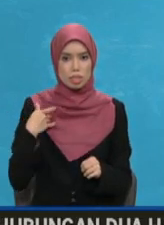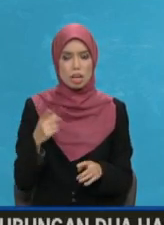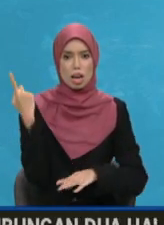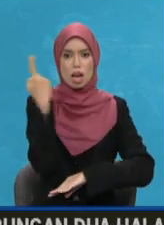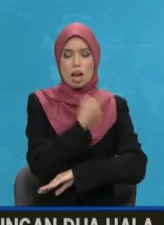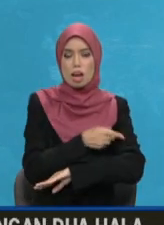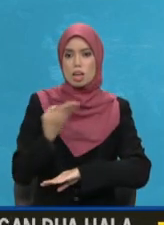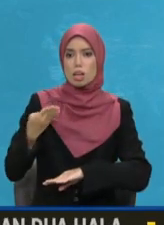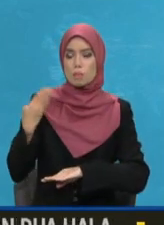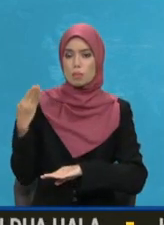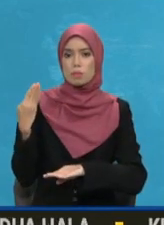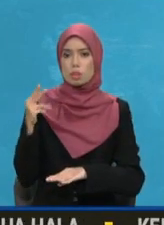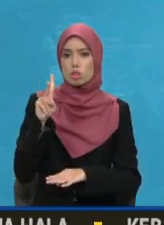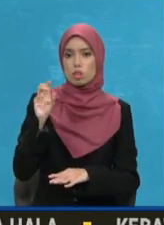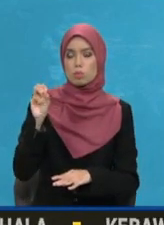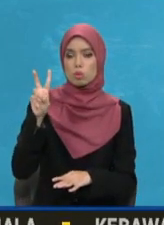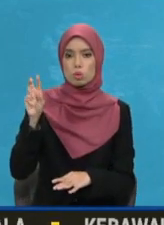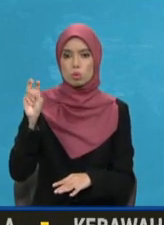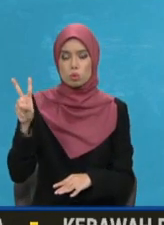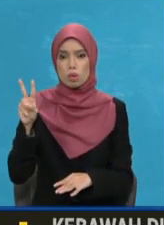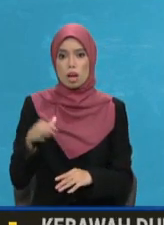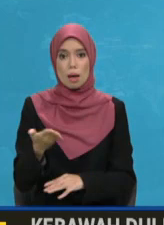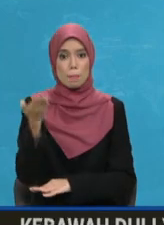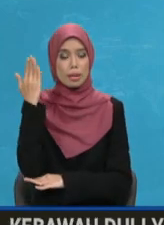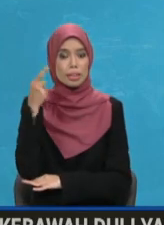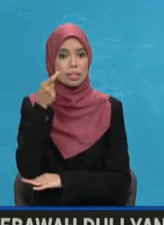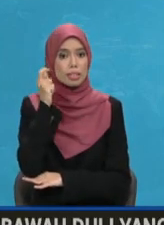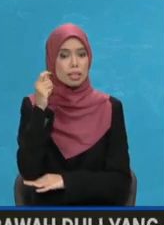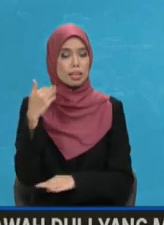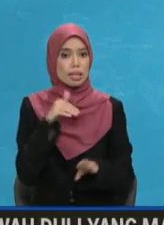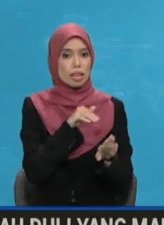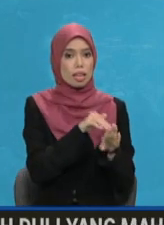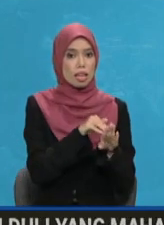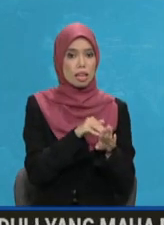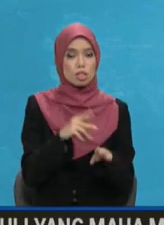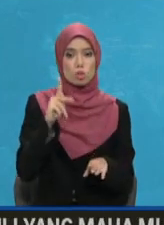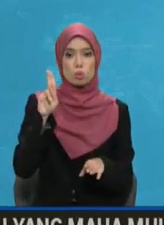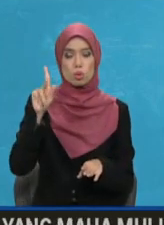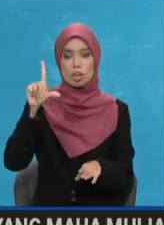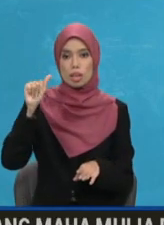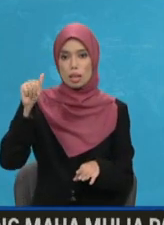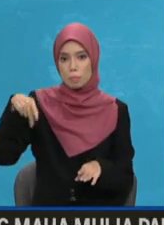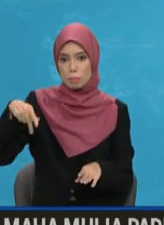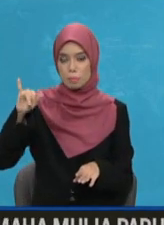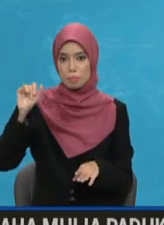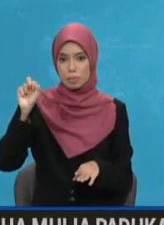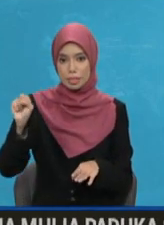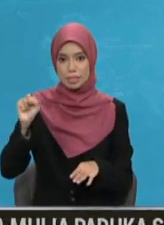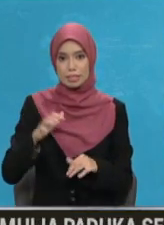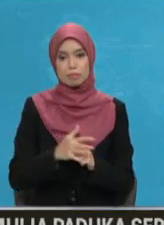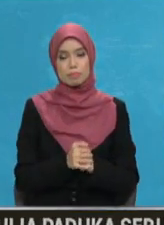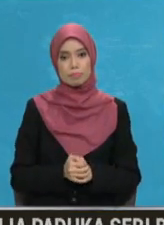beliau kebangsaan 2022 acara berlangsung pagi tadi di kampung Batung Jalan kolase Pancur mural